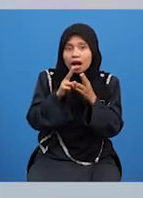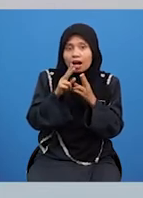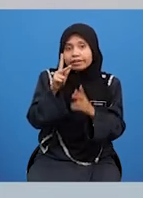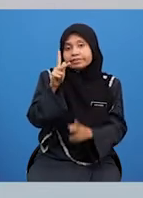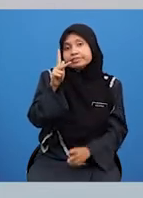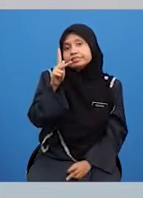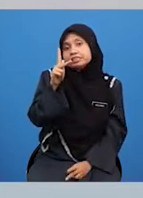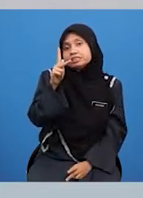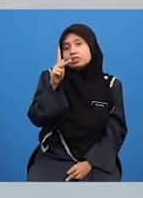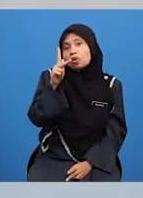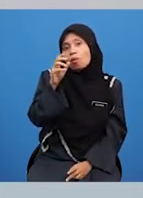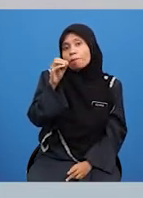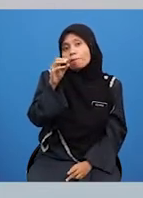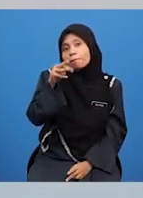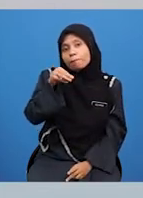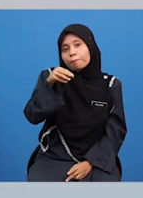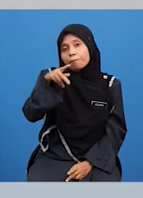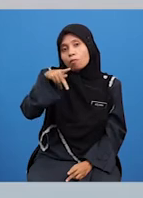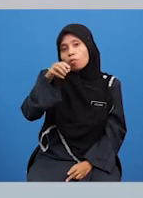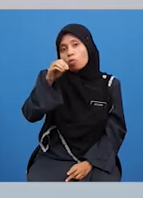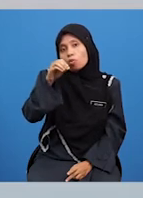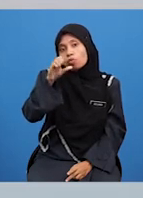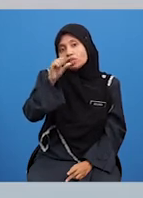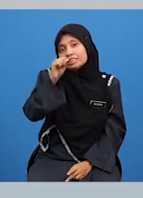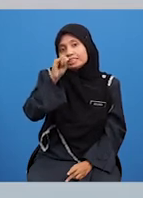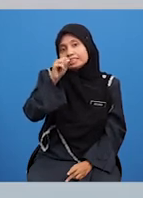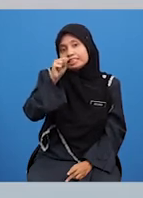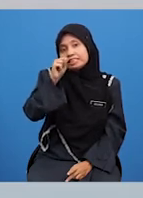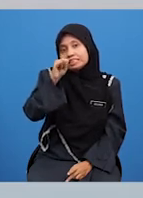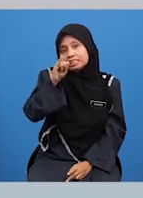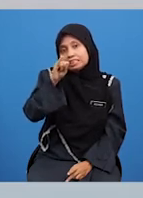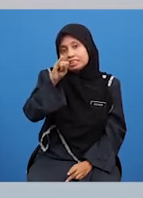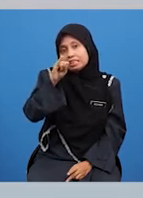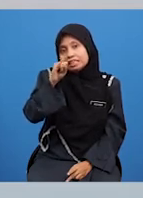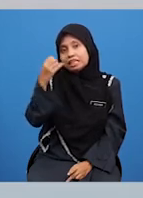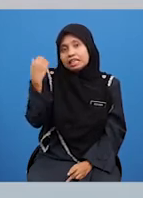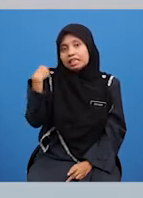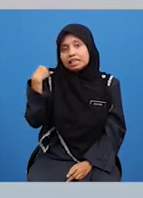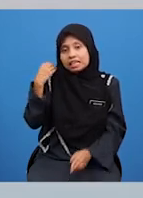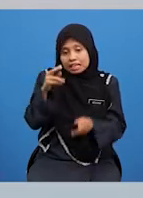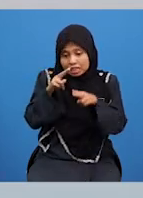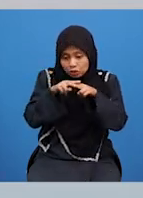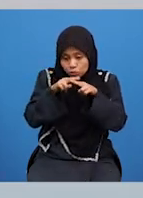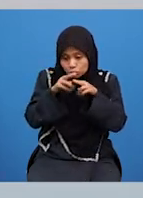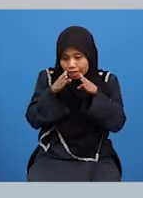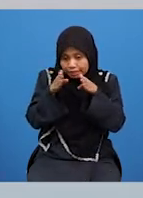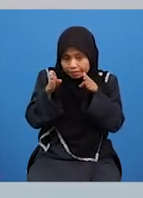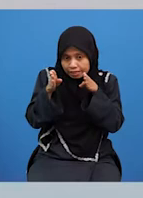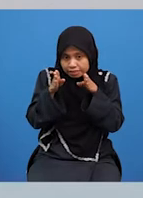supaya kedudukan antara objek dengan objek perlu diberi perhatian supaya tak sengit, nanti kan terkeluar daripada kertas lukisan